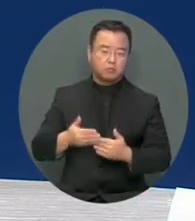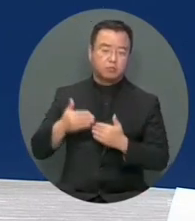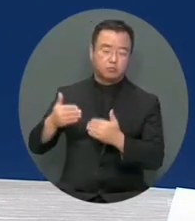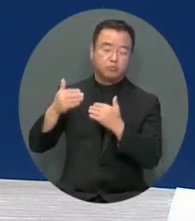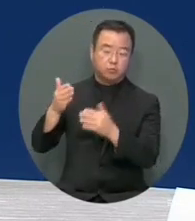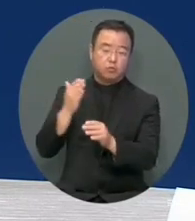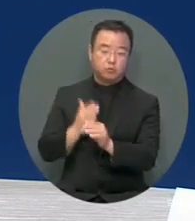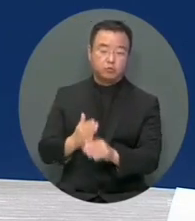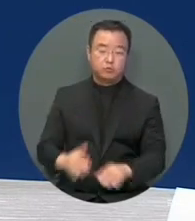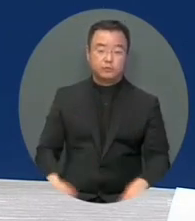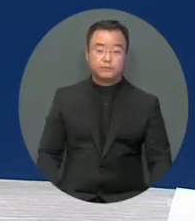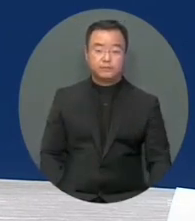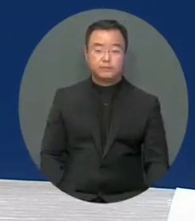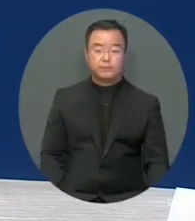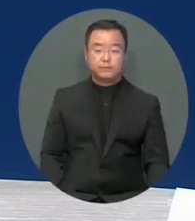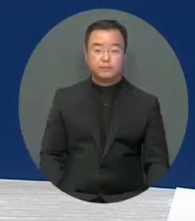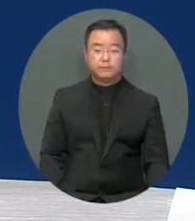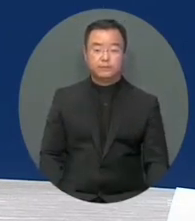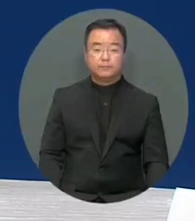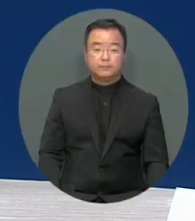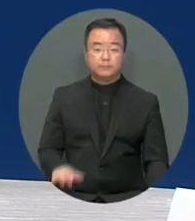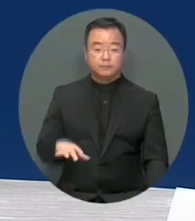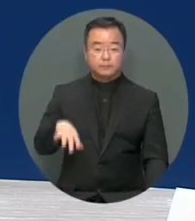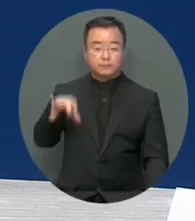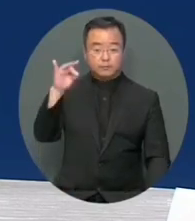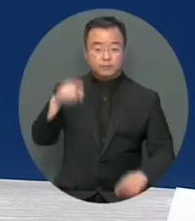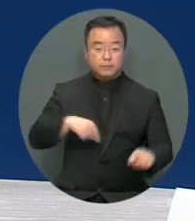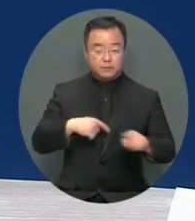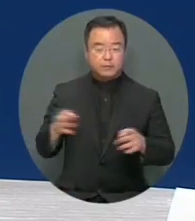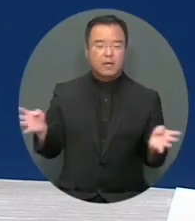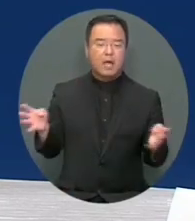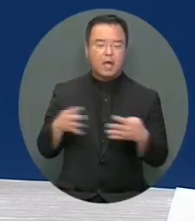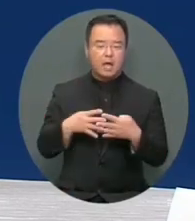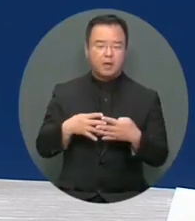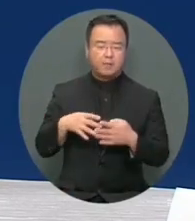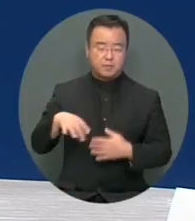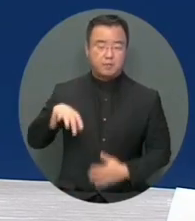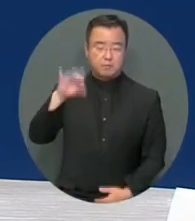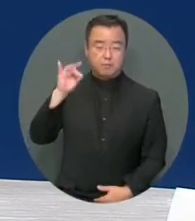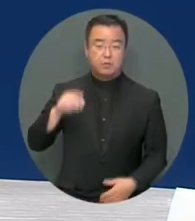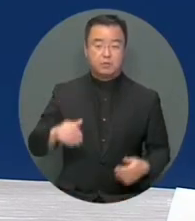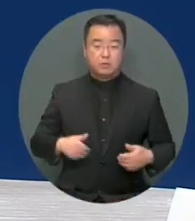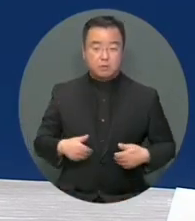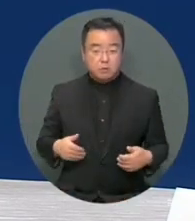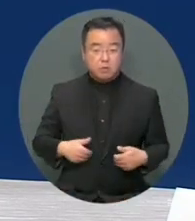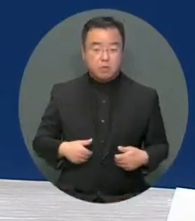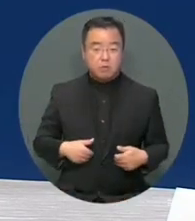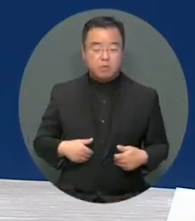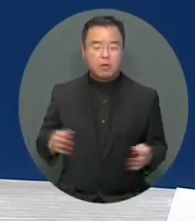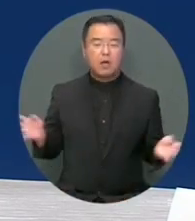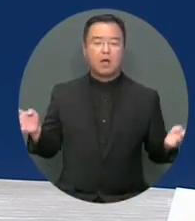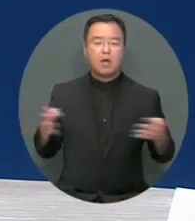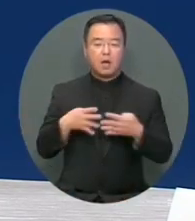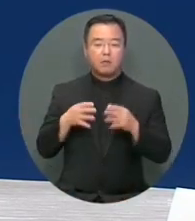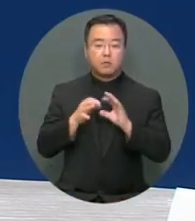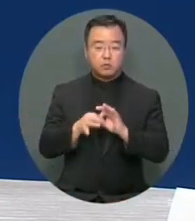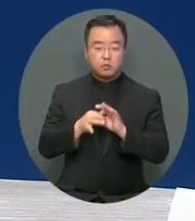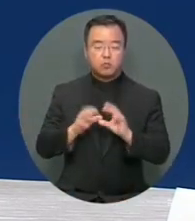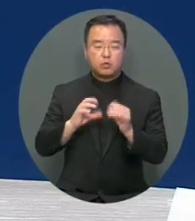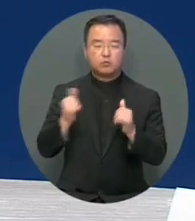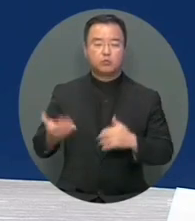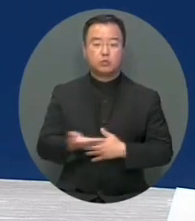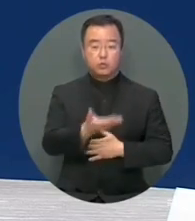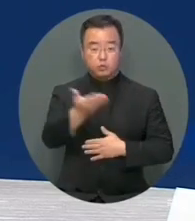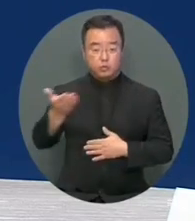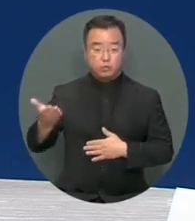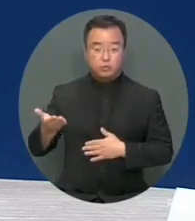이해되고요. 일단은 정치적으로 합의하는 게 중요하다고 생각합니다. 정치적으로 합의해서 국민들에게